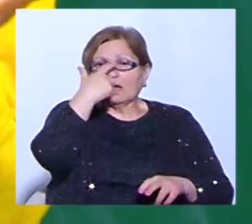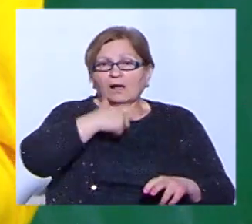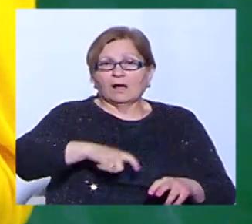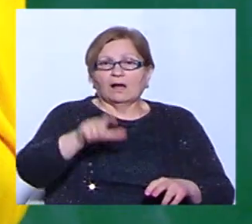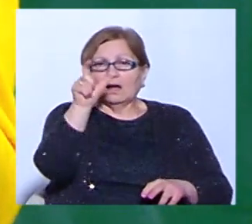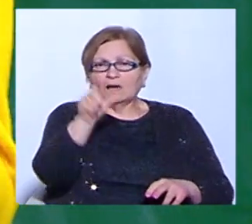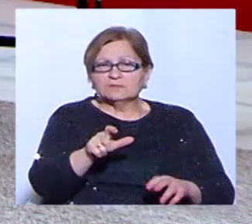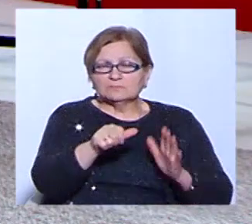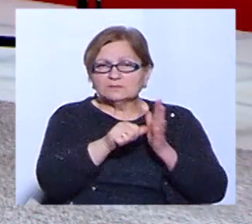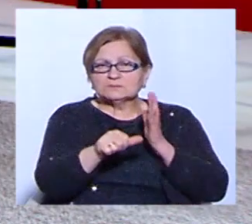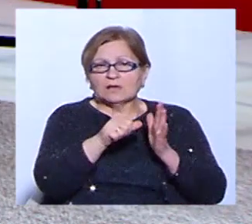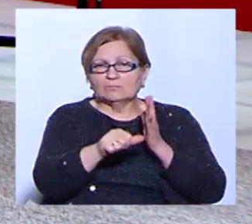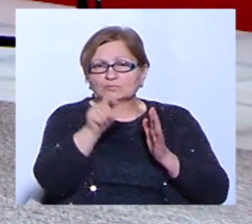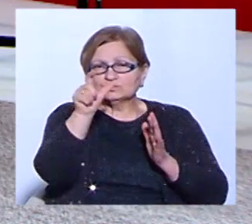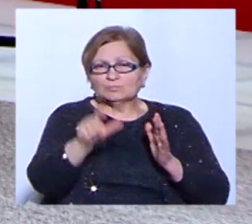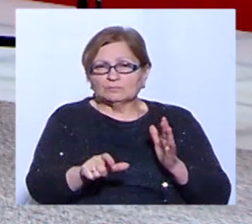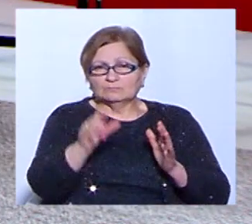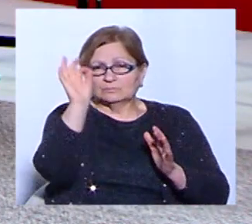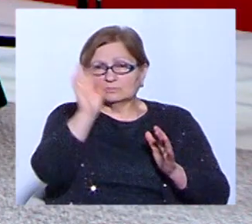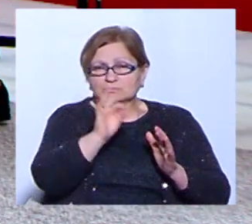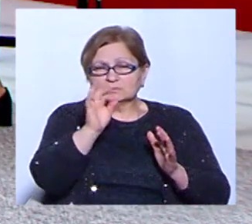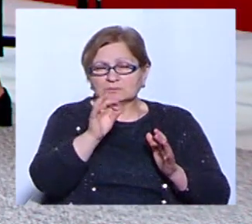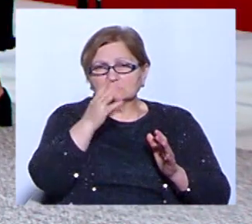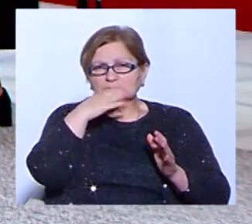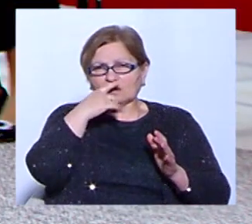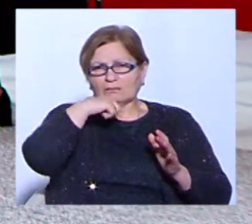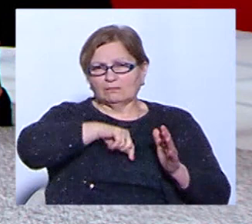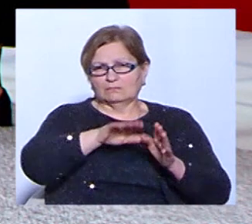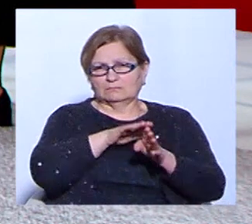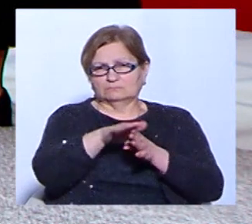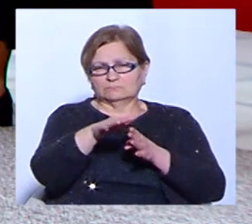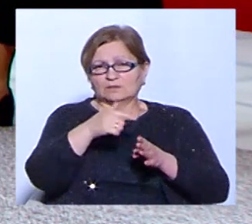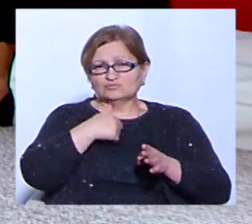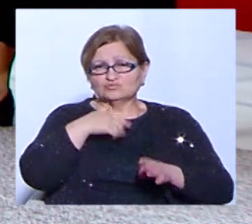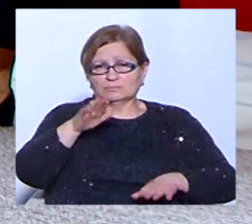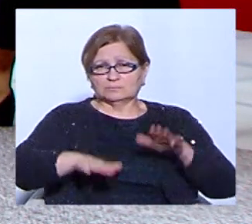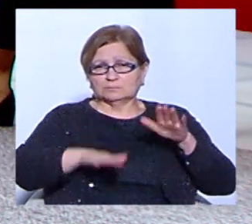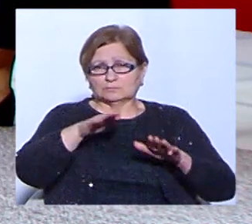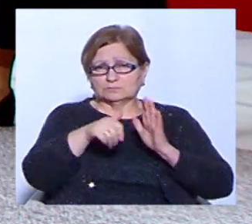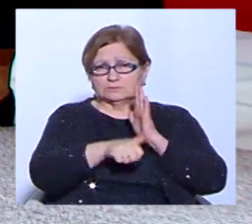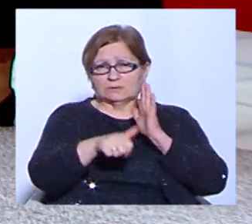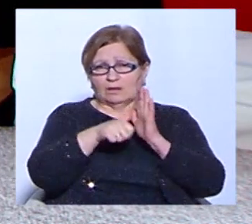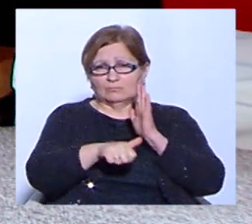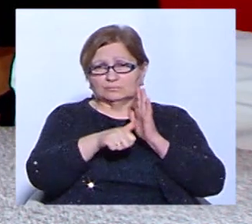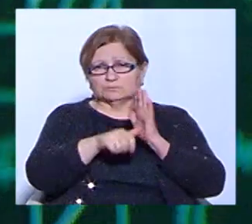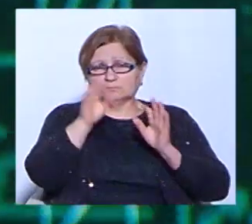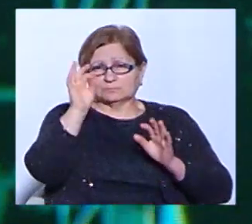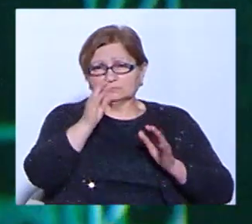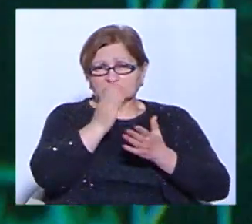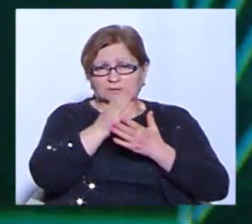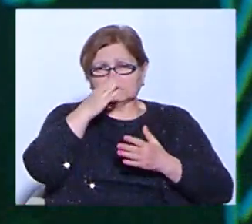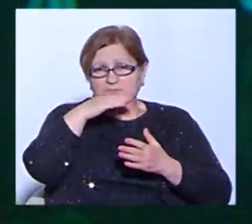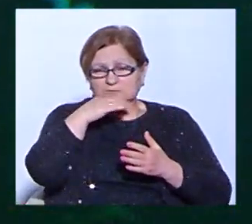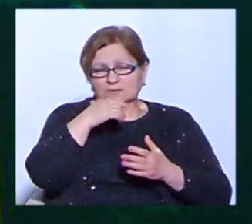ორგანიზმის 60% შედგება წყლისგან. ანუ ჩვენი წონის 60% არის წყალი. ახლა